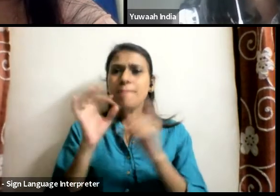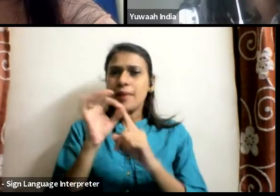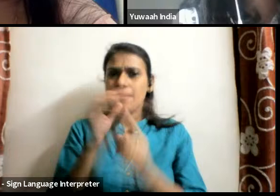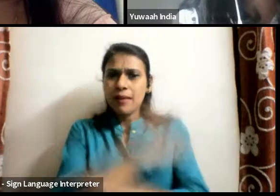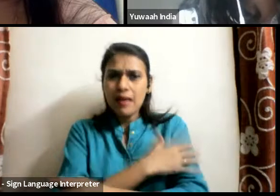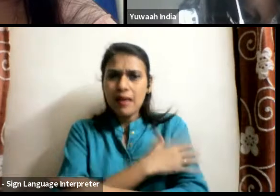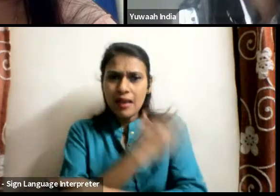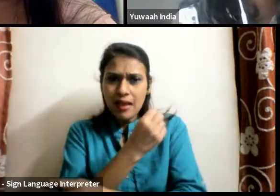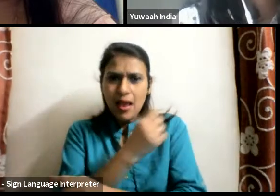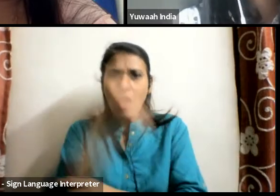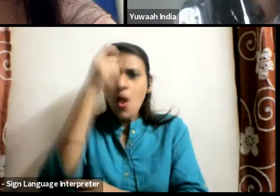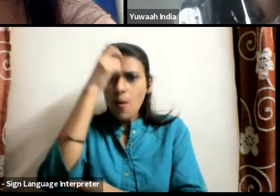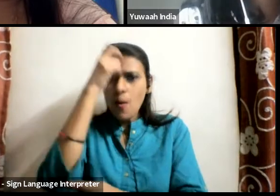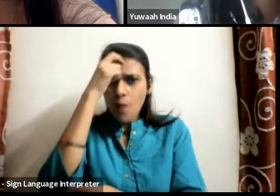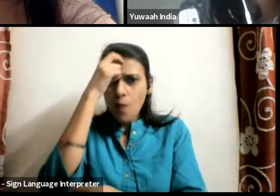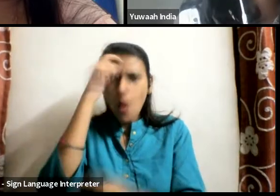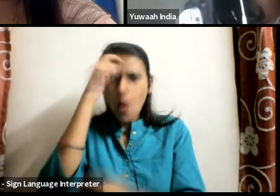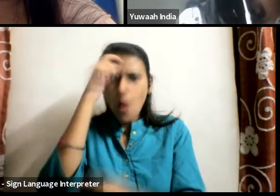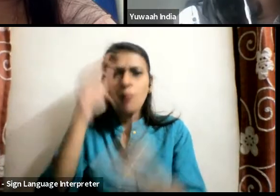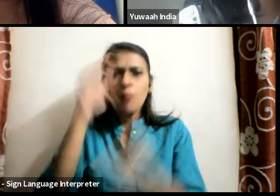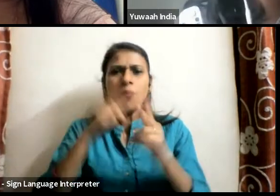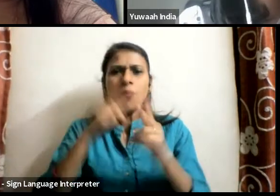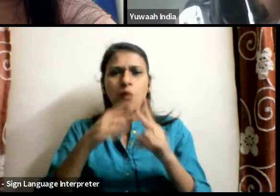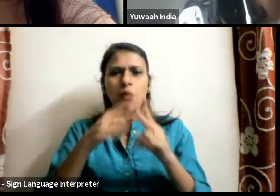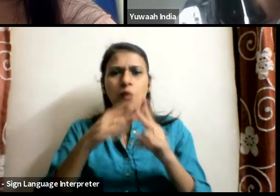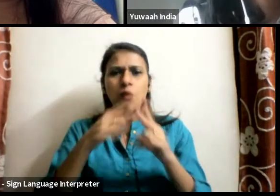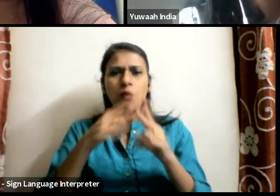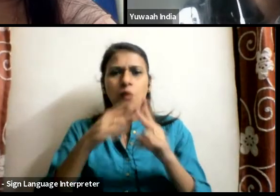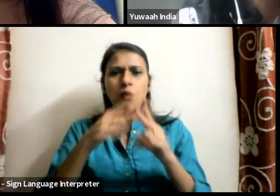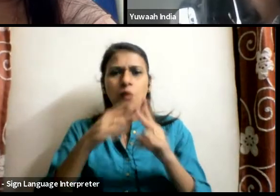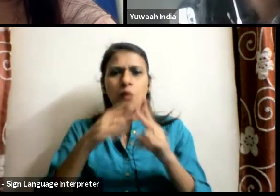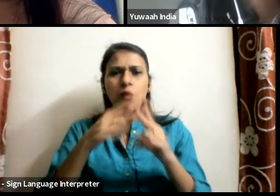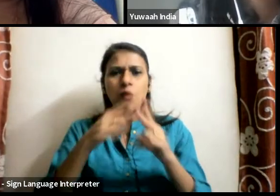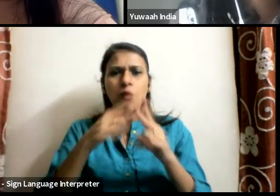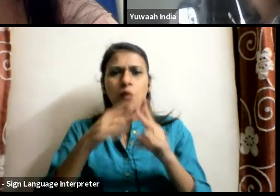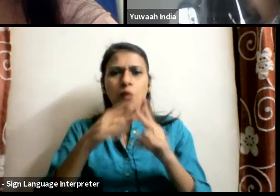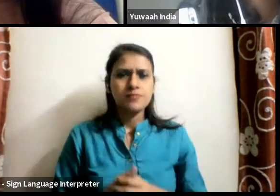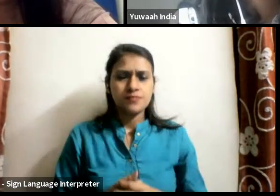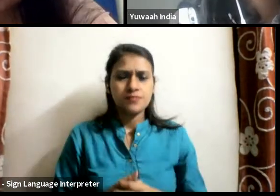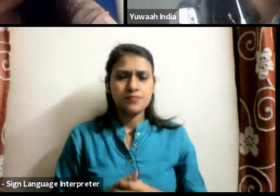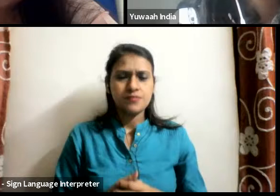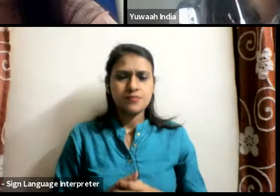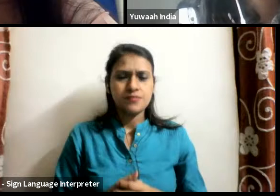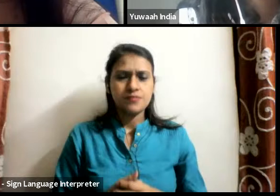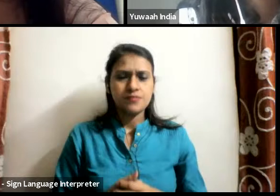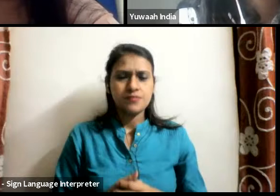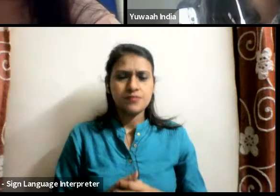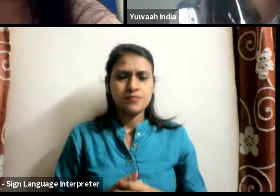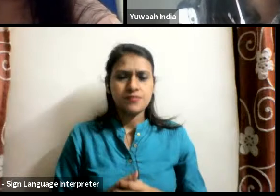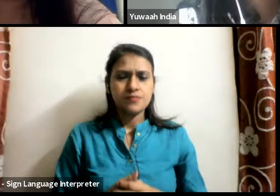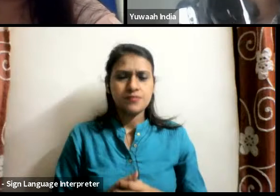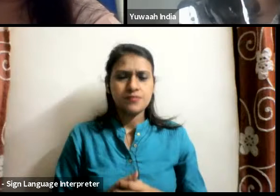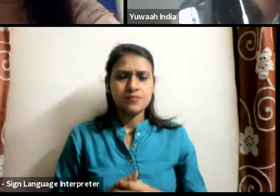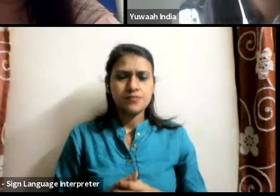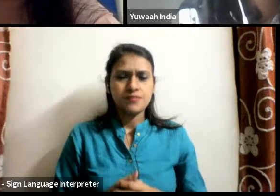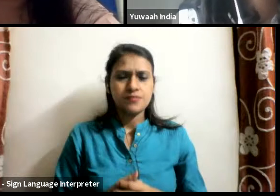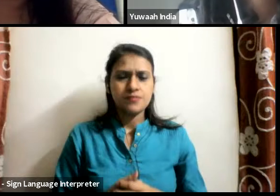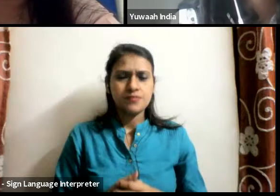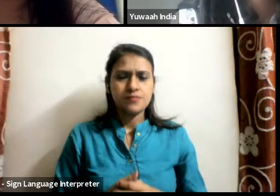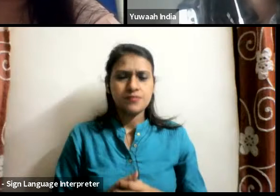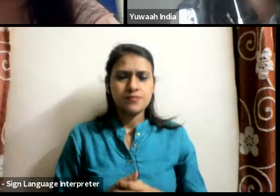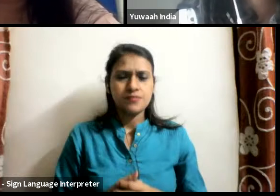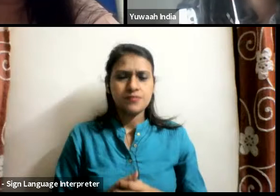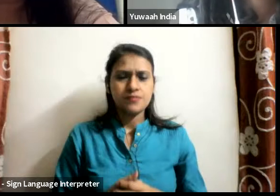वो उनके लिए कंसल्ट करें, उनको अलग रखें, यू आर सजेस्टिंग ना? आई एम सजेस्टिंग कि उनको अलग रखें, बट अगर